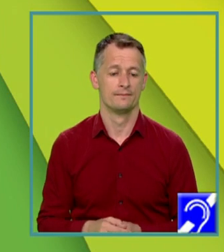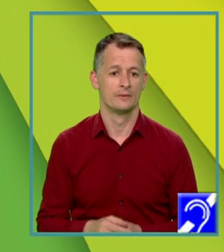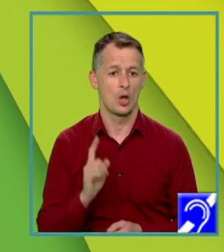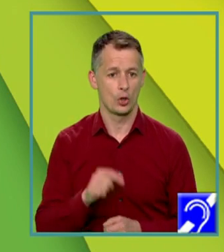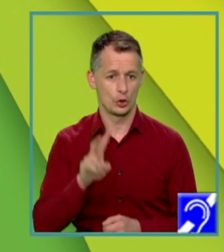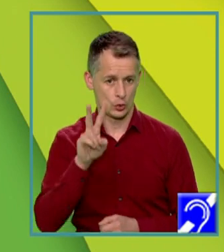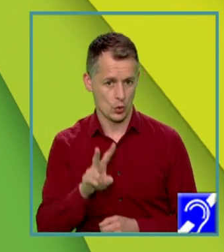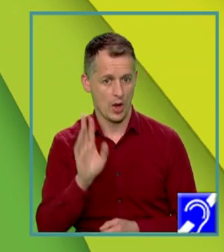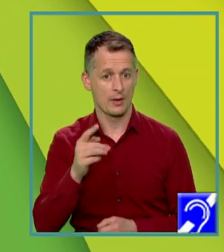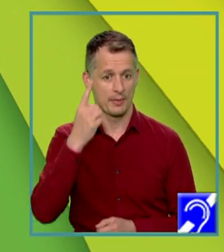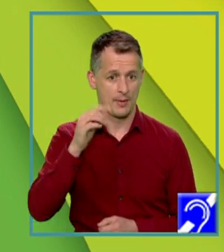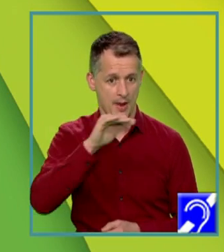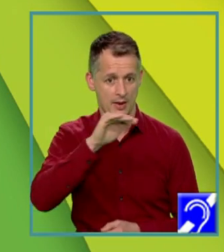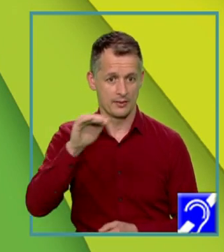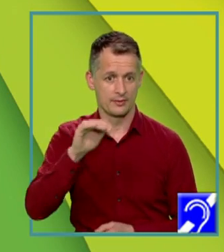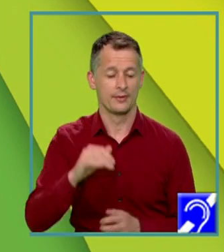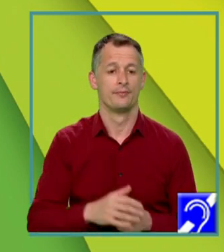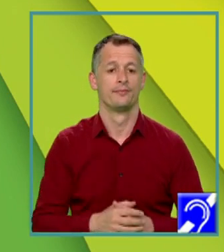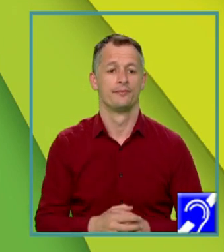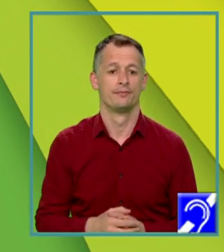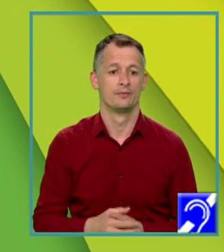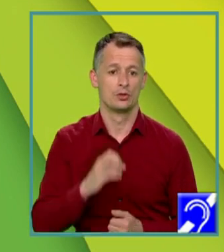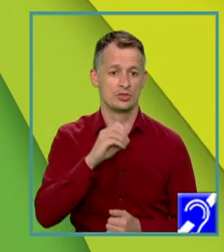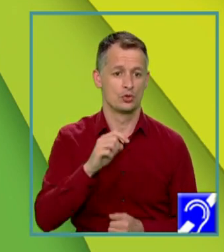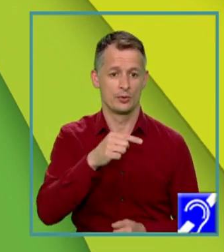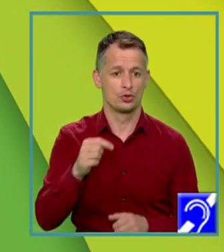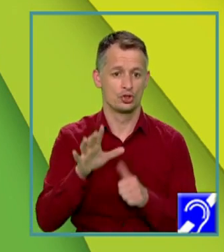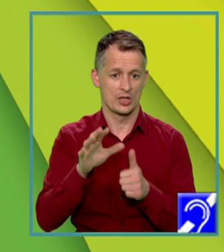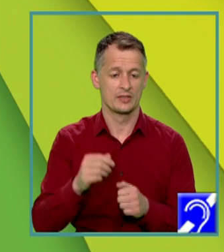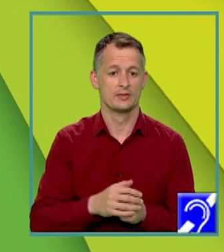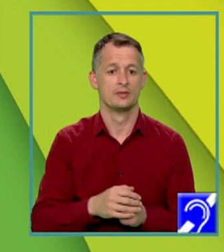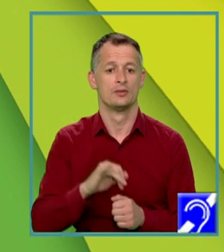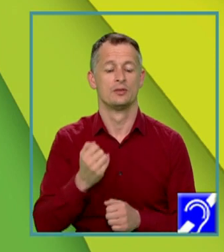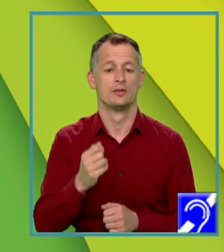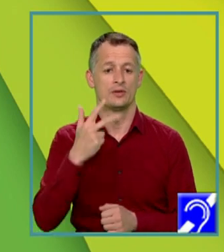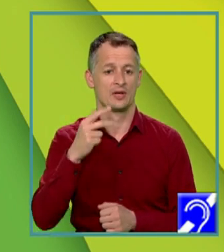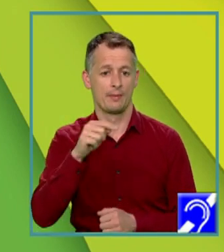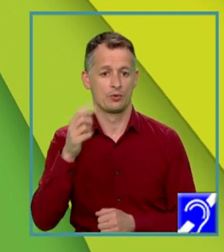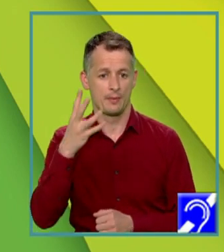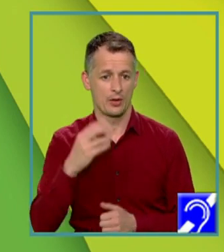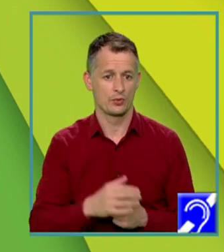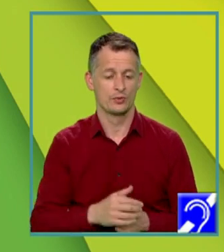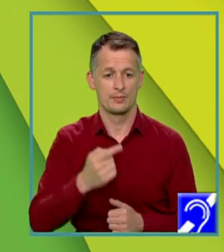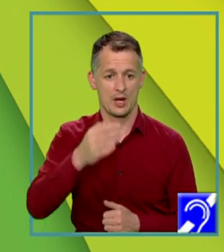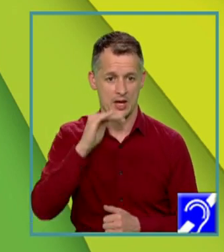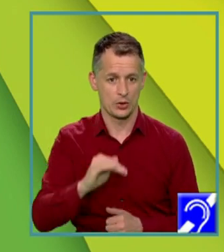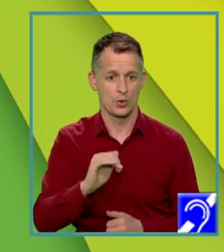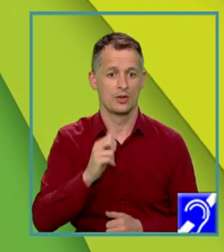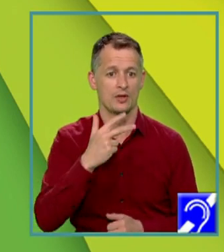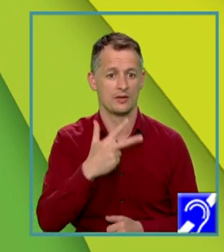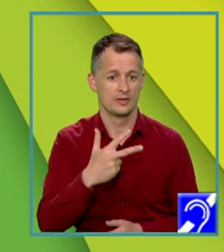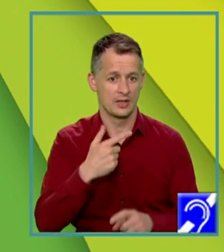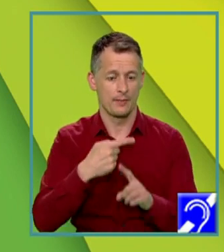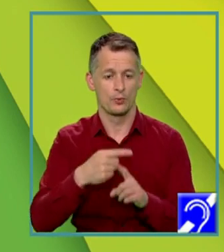ordinul doi și are pe prima linie elementele 0,6 și trei minute patru și pe linia a doua